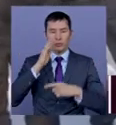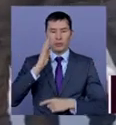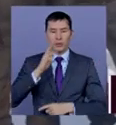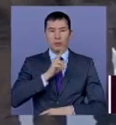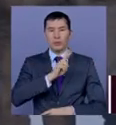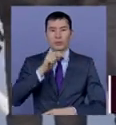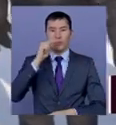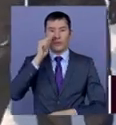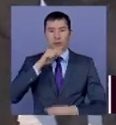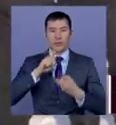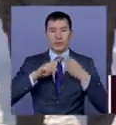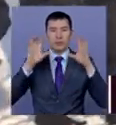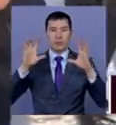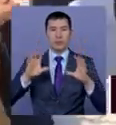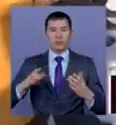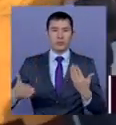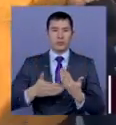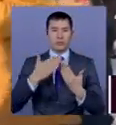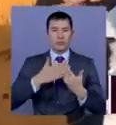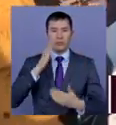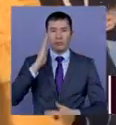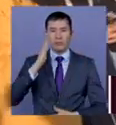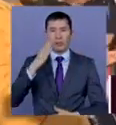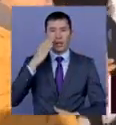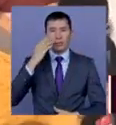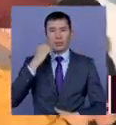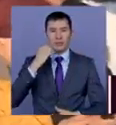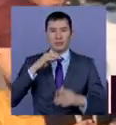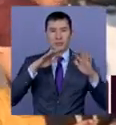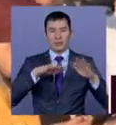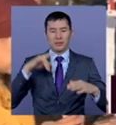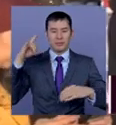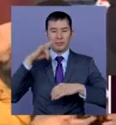кінәлілерді заңға сәйкес жауапкершілікке тарту, сондай-ақ Алматы әуежайының аумағына